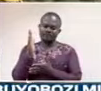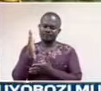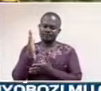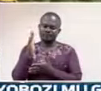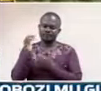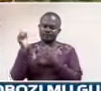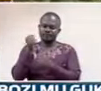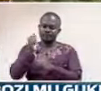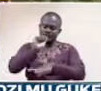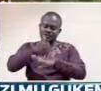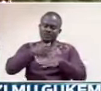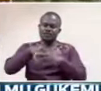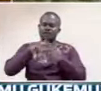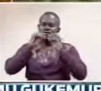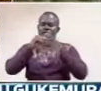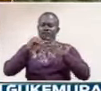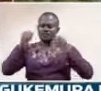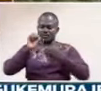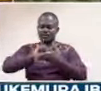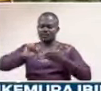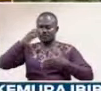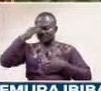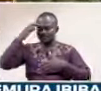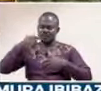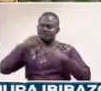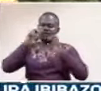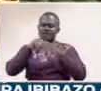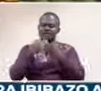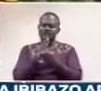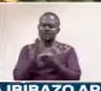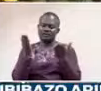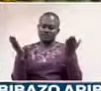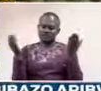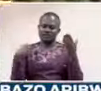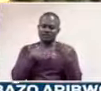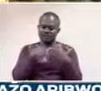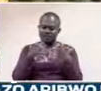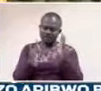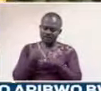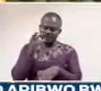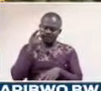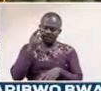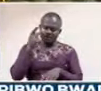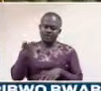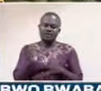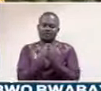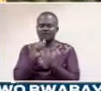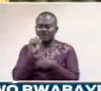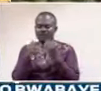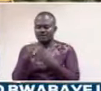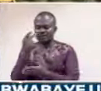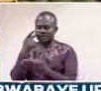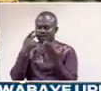cyane plasma kuba harimo ba seconde, ari nayo mpamvu twanavuze ko mu by'ukuri uretse nibyo twahise tubona ku ikubitiro n'abandi babona